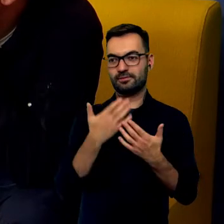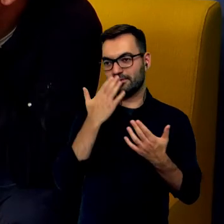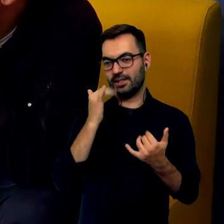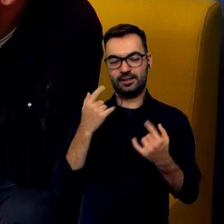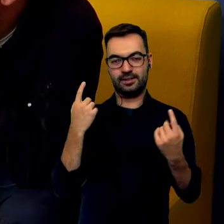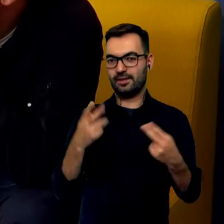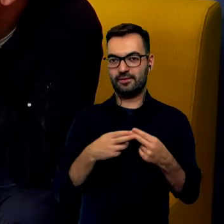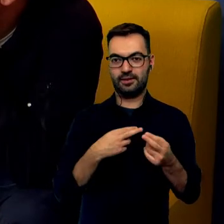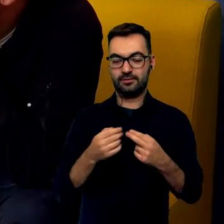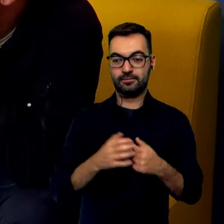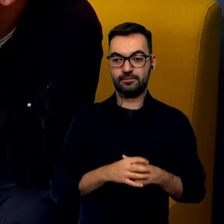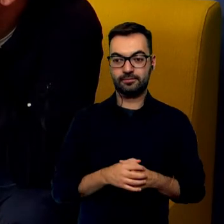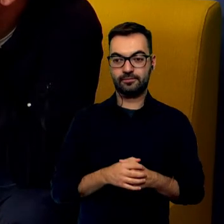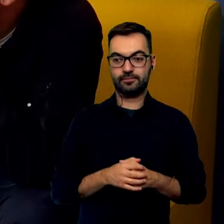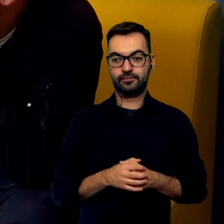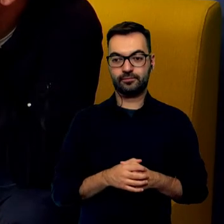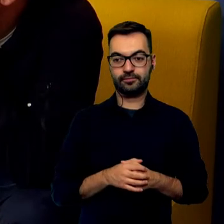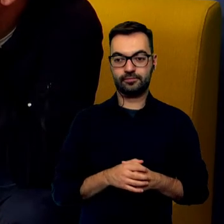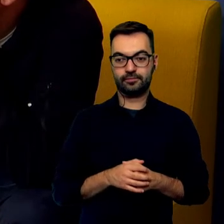jak